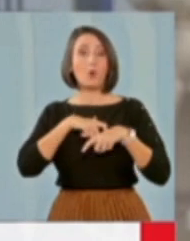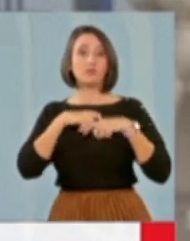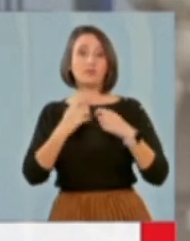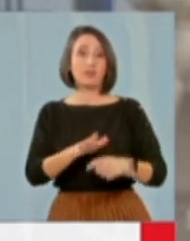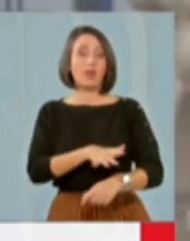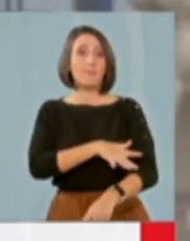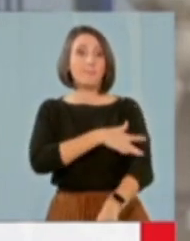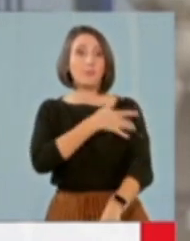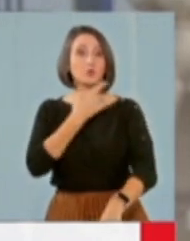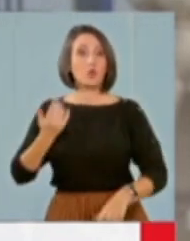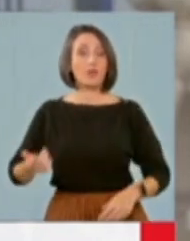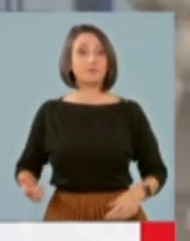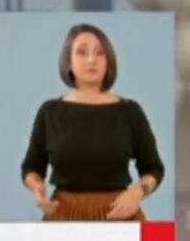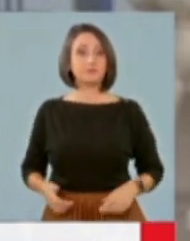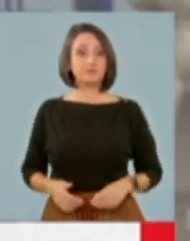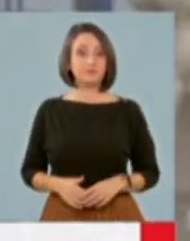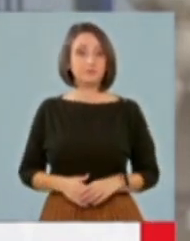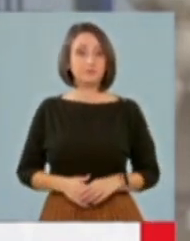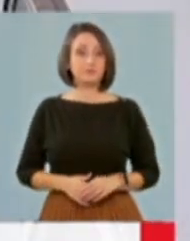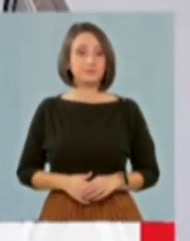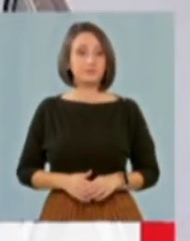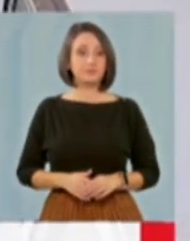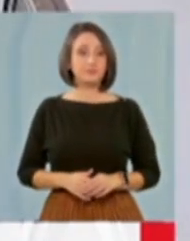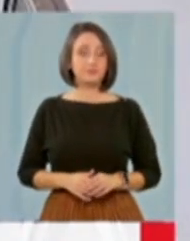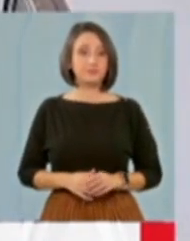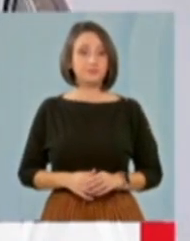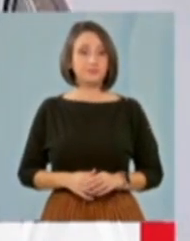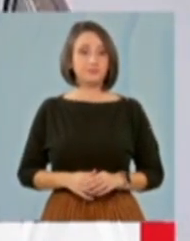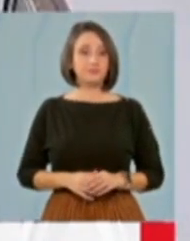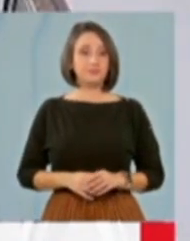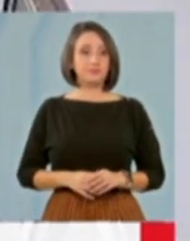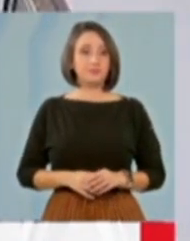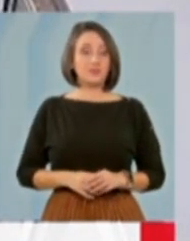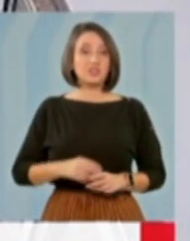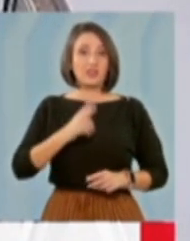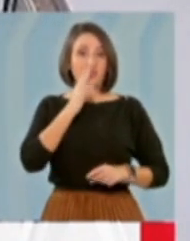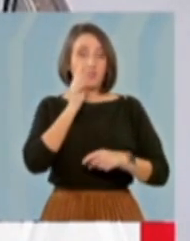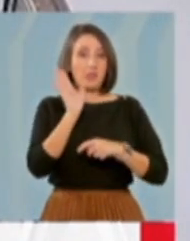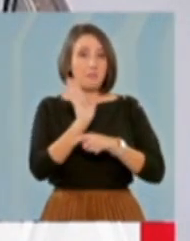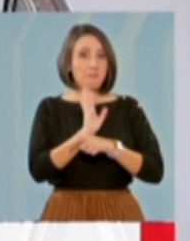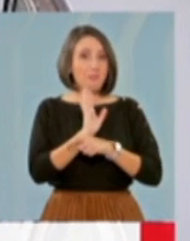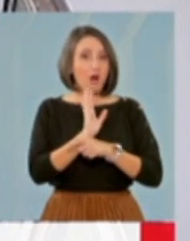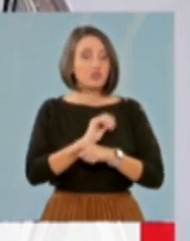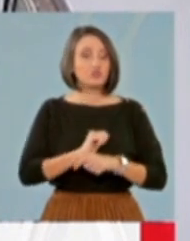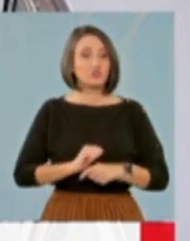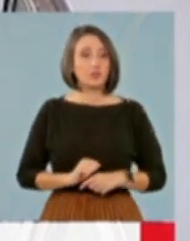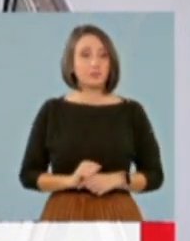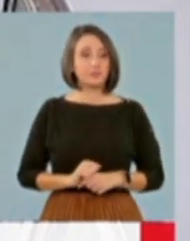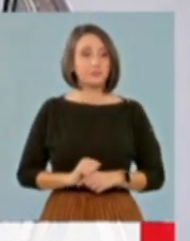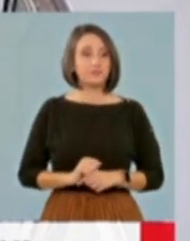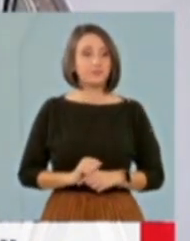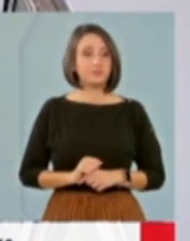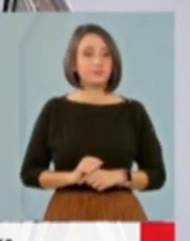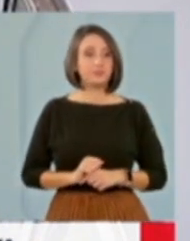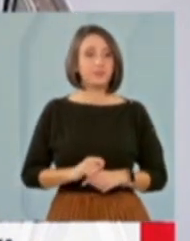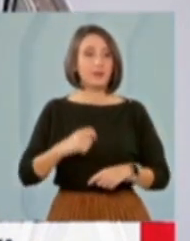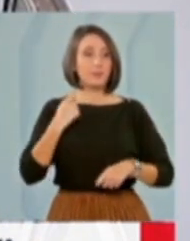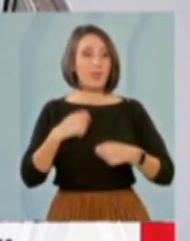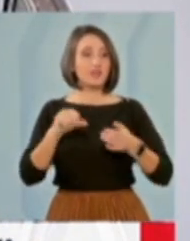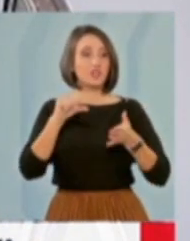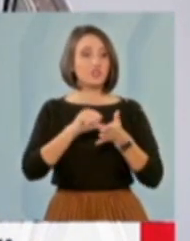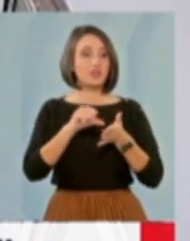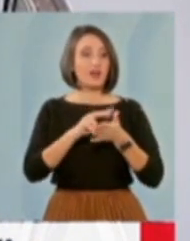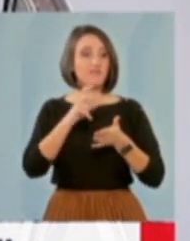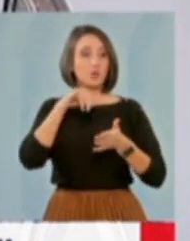detalii și imagini care vă pot afecta emoțional în imaginile surprinse de camerele de supraveghere din Piața Centrală